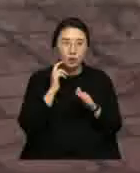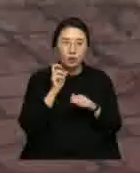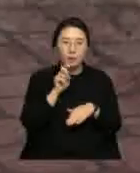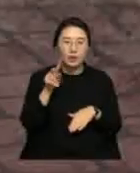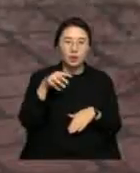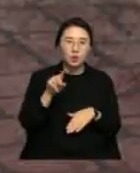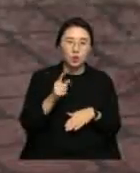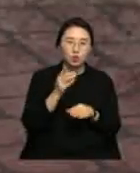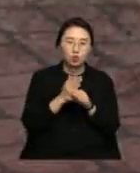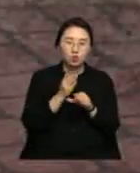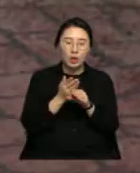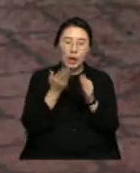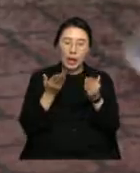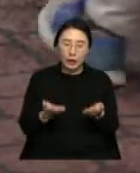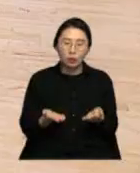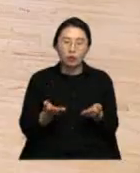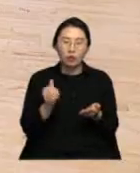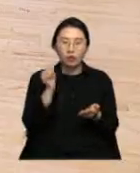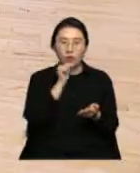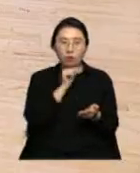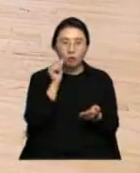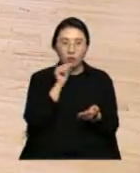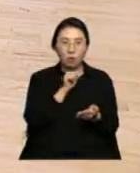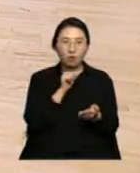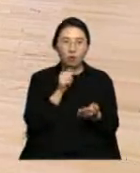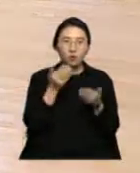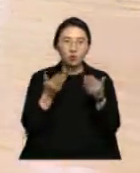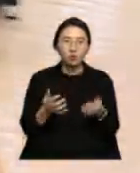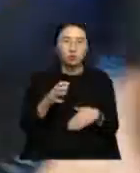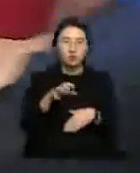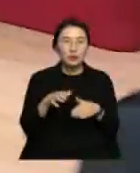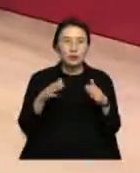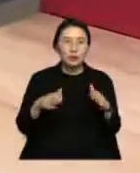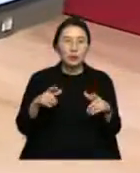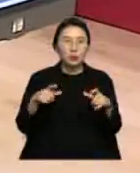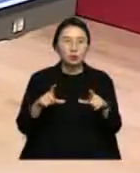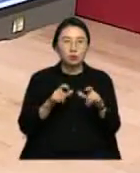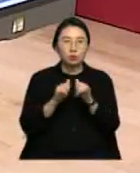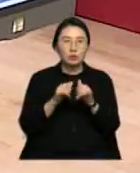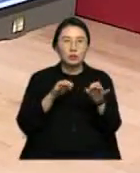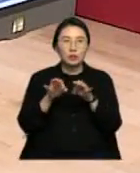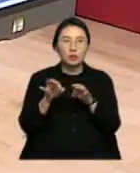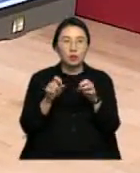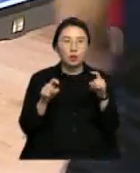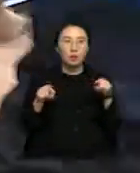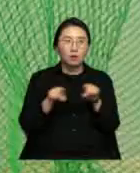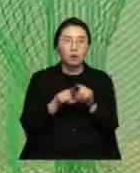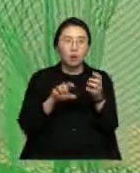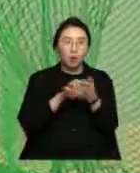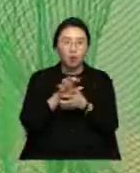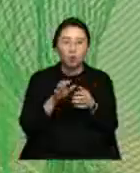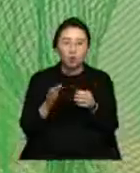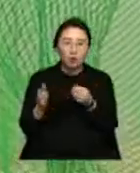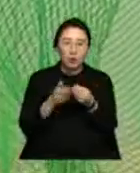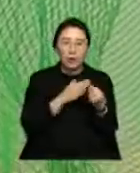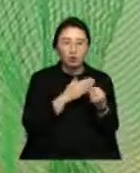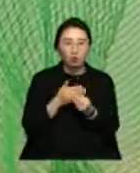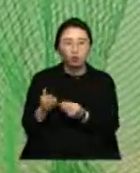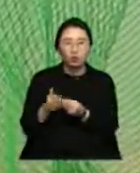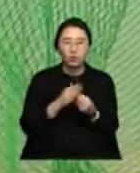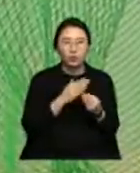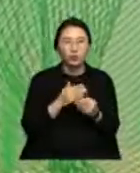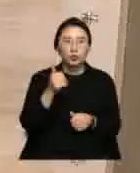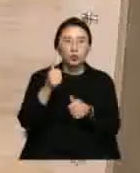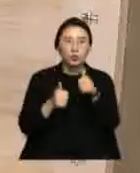중앙시장의 고객 쉼터 안내판입니다. 쉼터 내에선 지역 주민과 상인들이 한데 어우러져 벌이는 탁구시합이